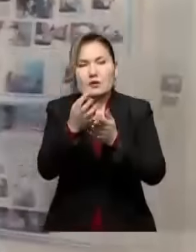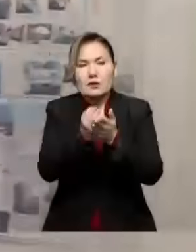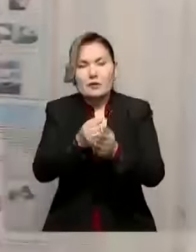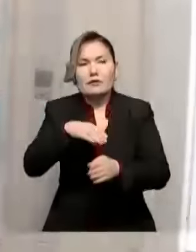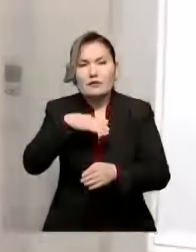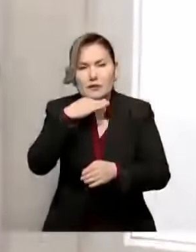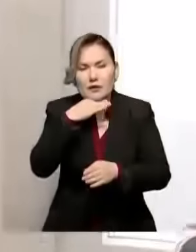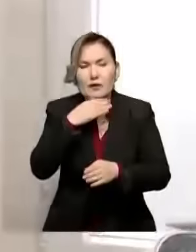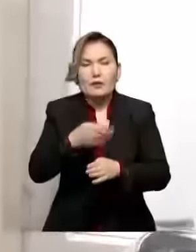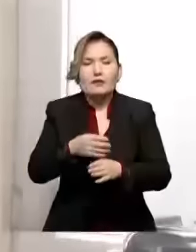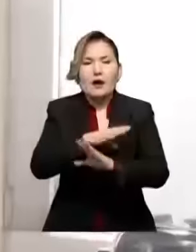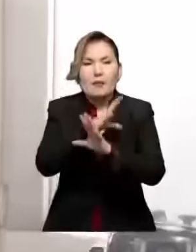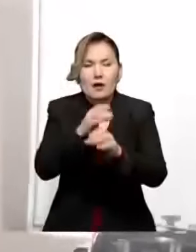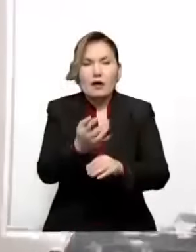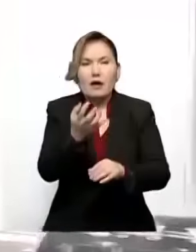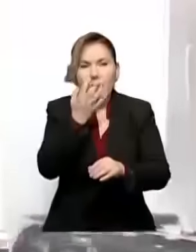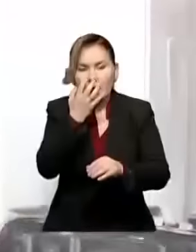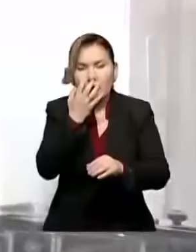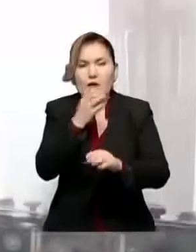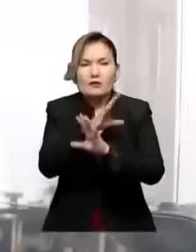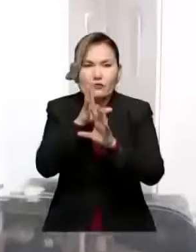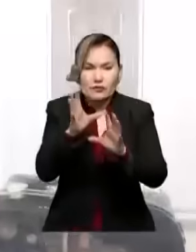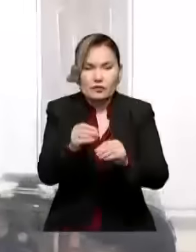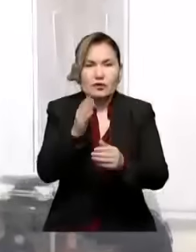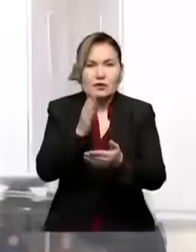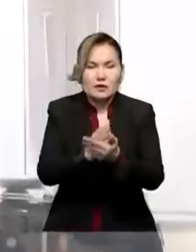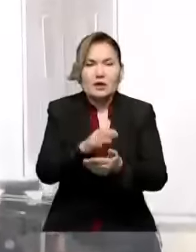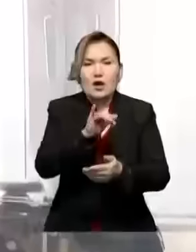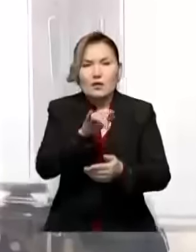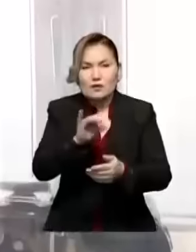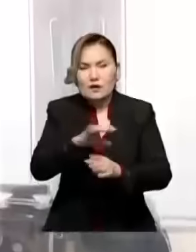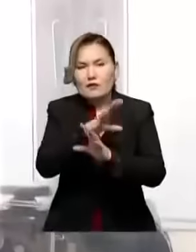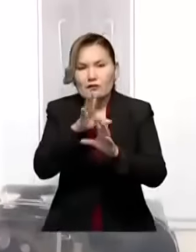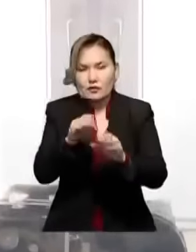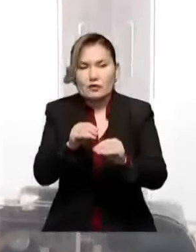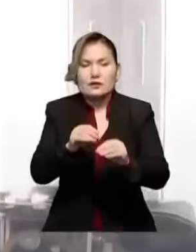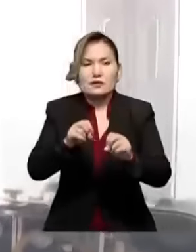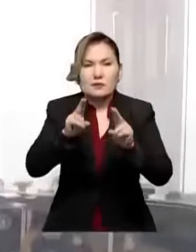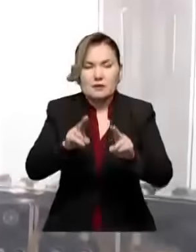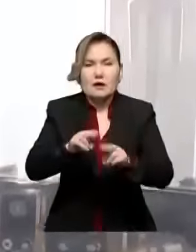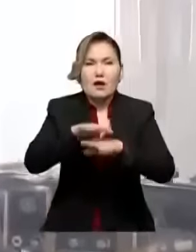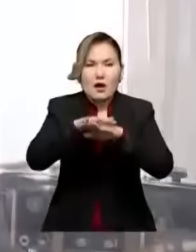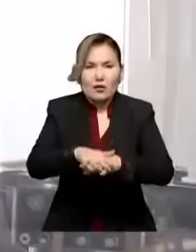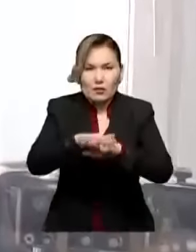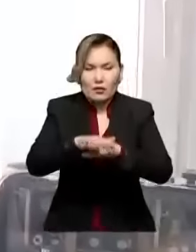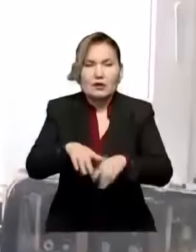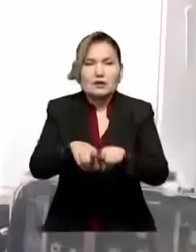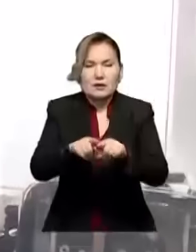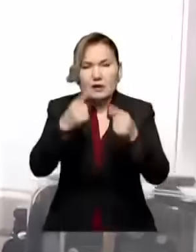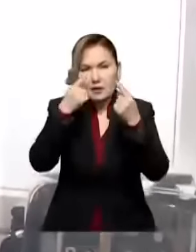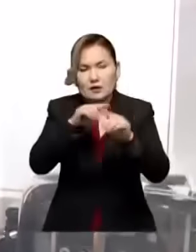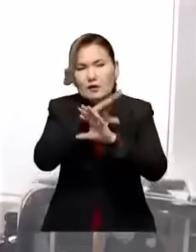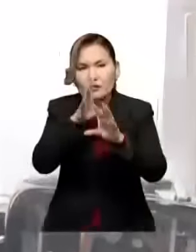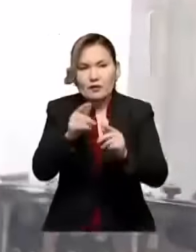жеткілікті. Аппараттардың бәрі машинаның ішінде тұрады. Мынарда реанимационный чемодан, искусственный вентиляция легких қолданатын осы арада